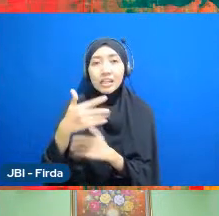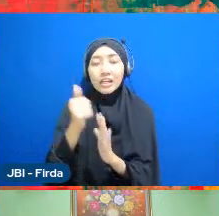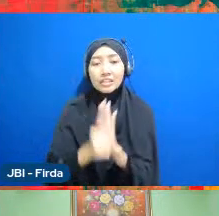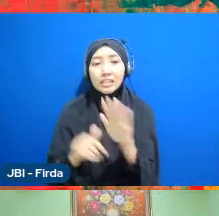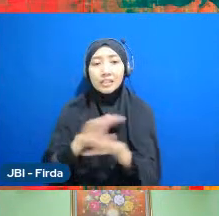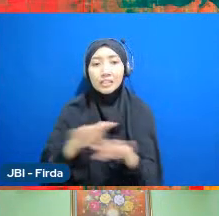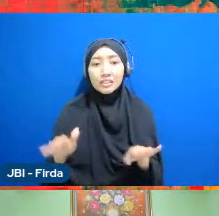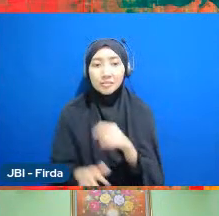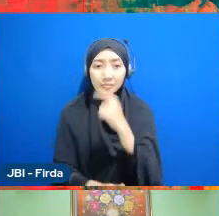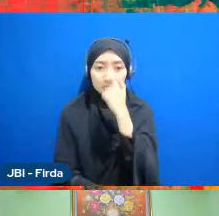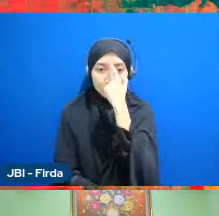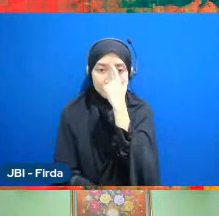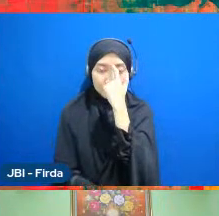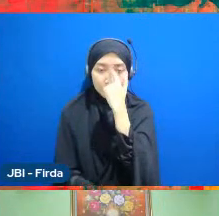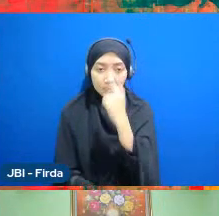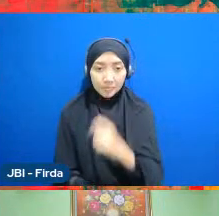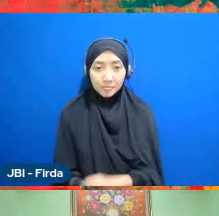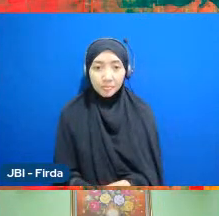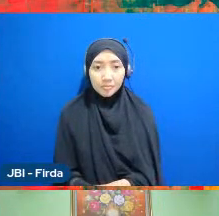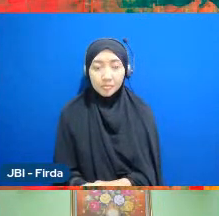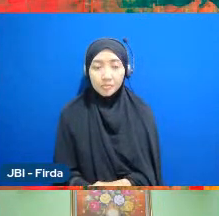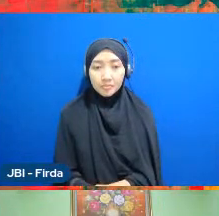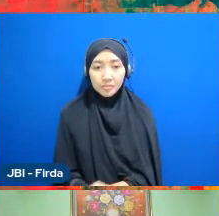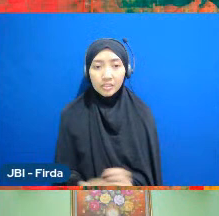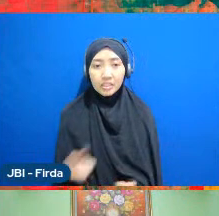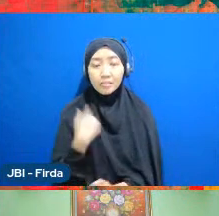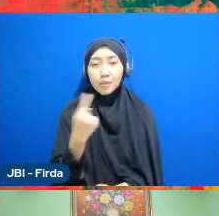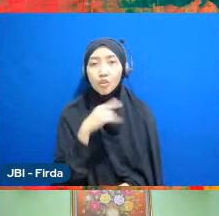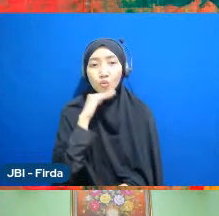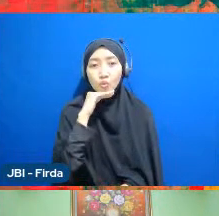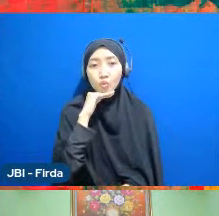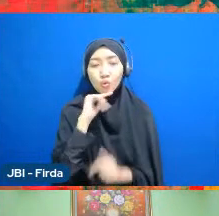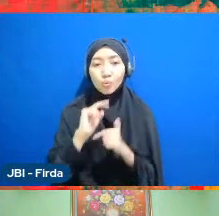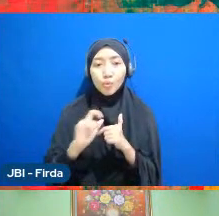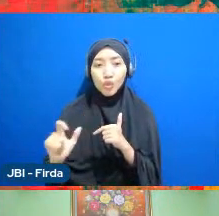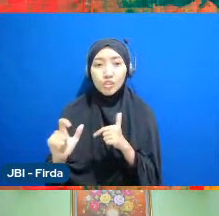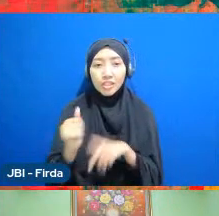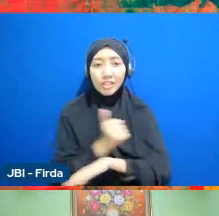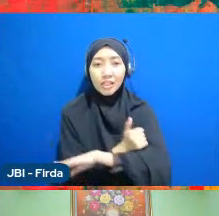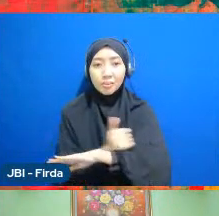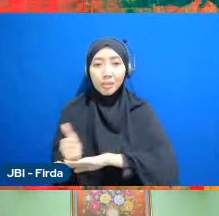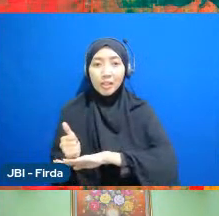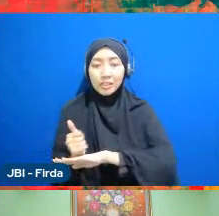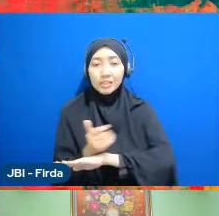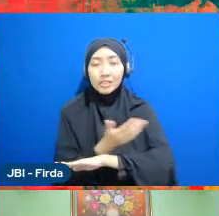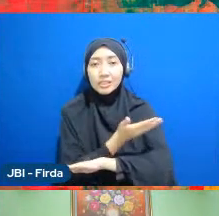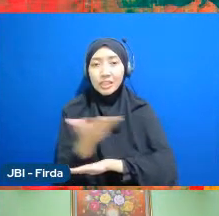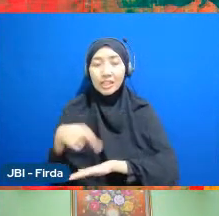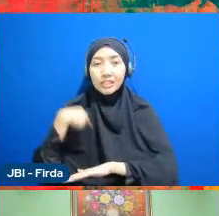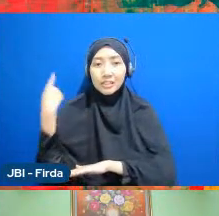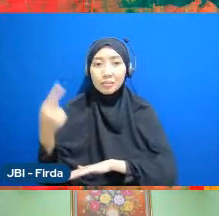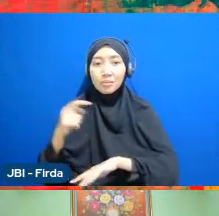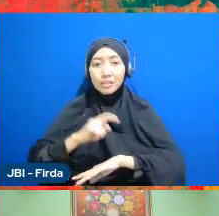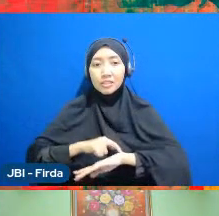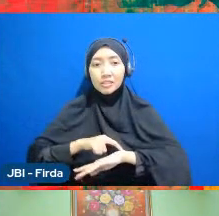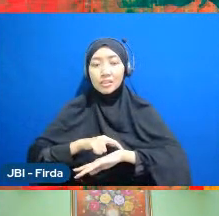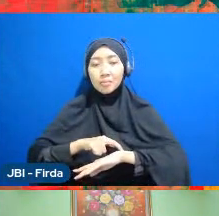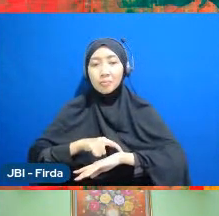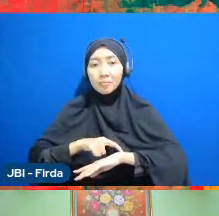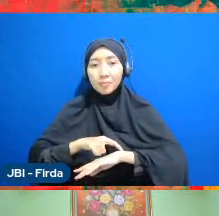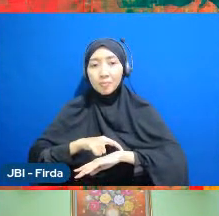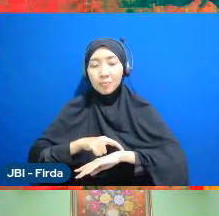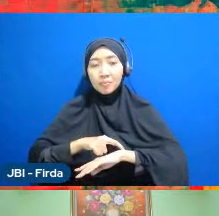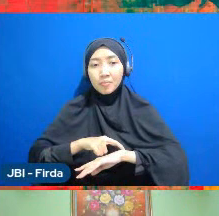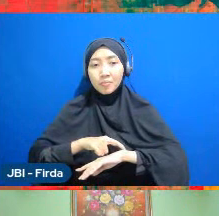selesai. Nah, kami tunggu proses administrasi ini sampai pukul